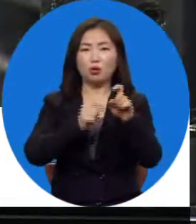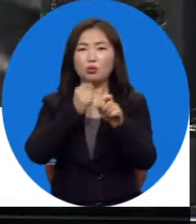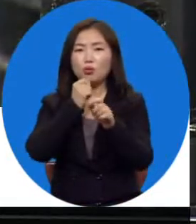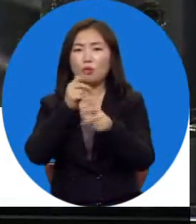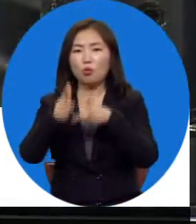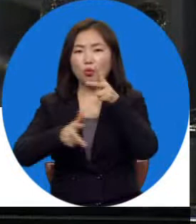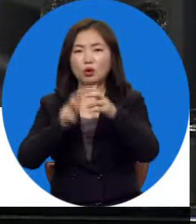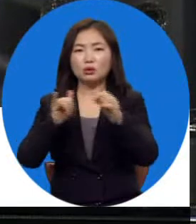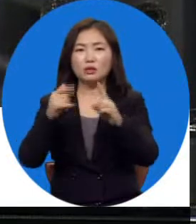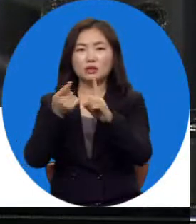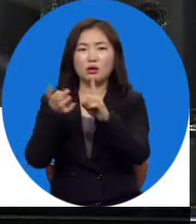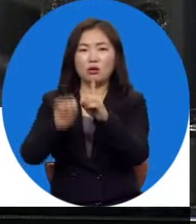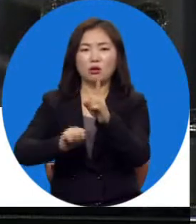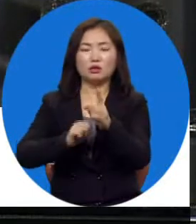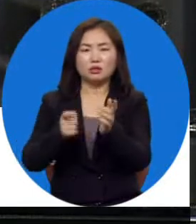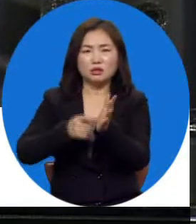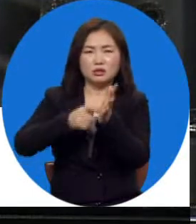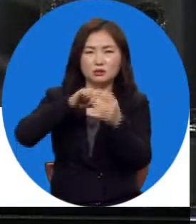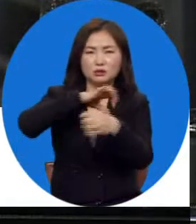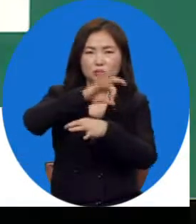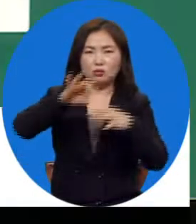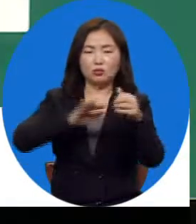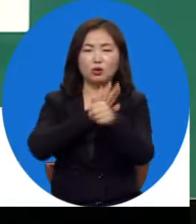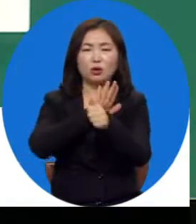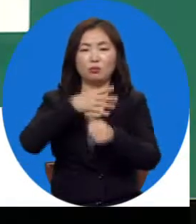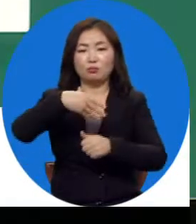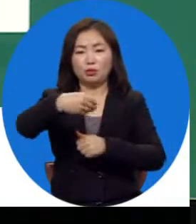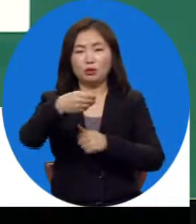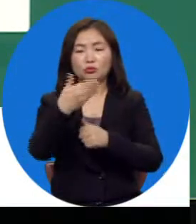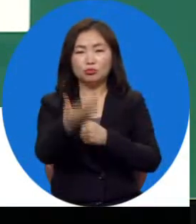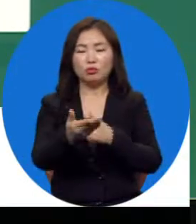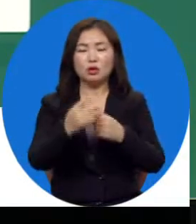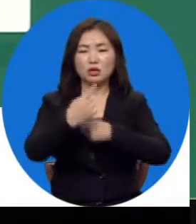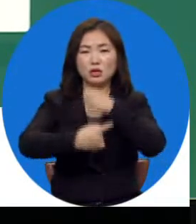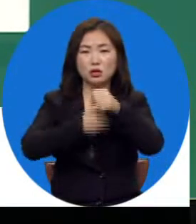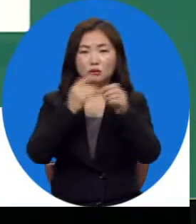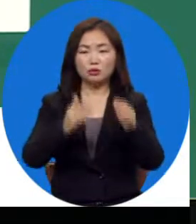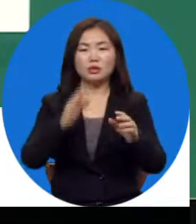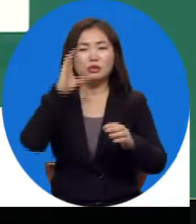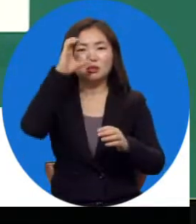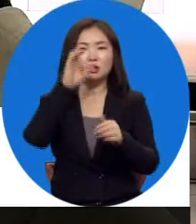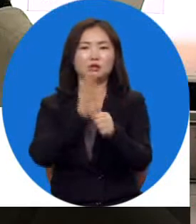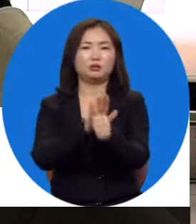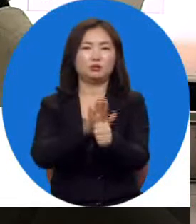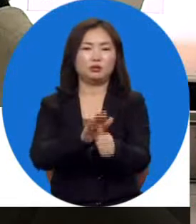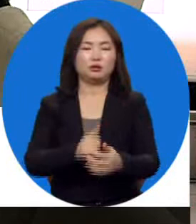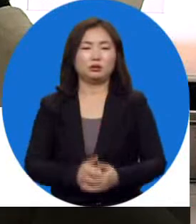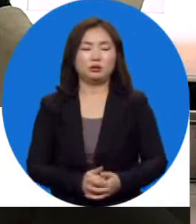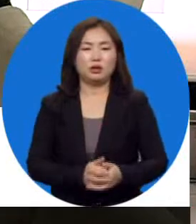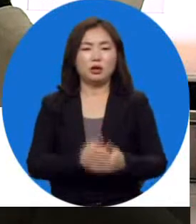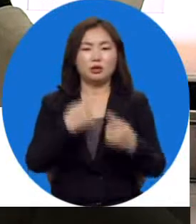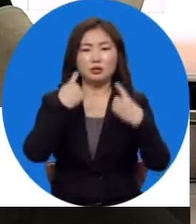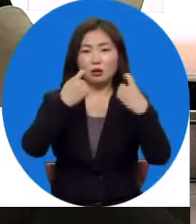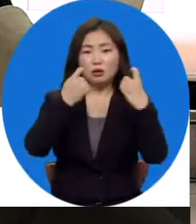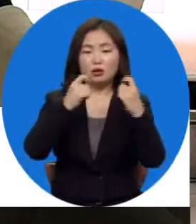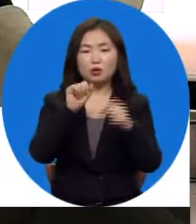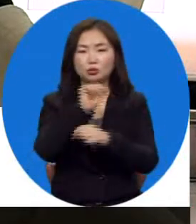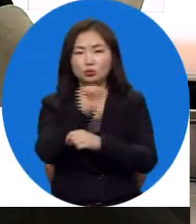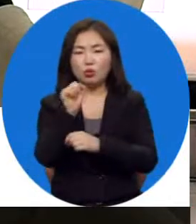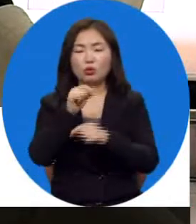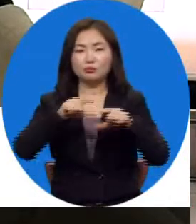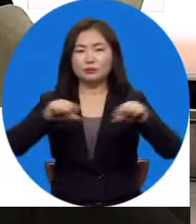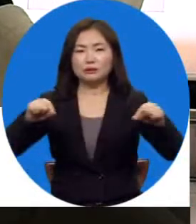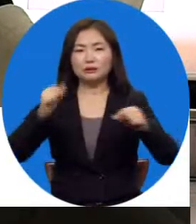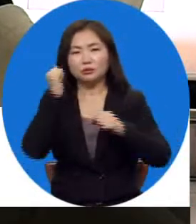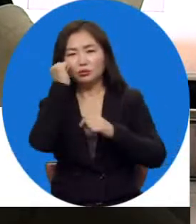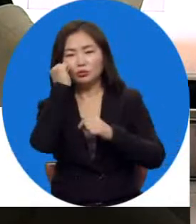소상공인 는 1억원까지 의 긴급 경영안정자금 에 빌려주고 1년 동안 이자를 지원합니다 여행이나 운송업 씩